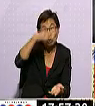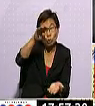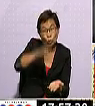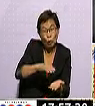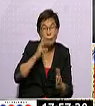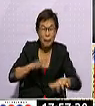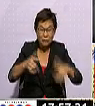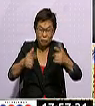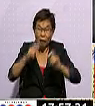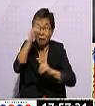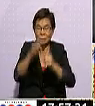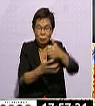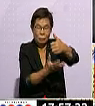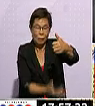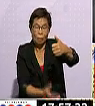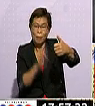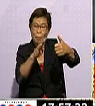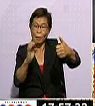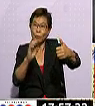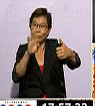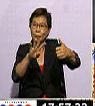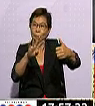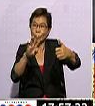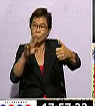kilat, kerajaan akan memperuntukkan